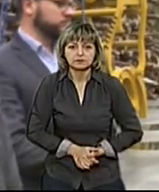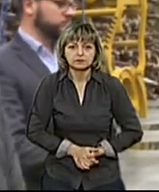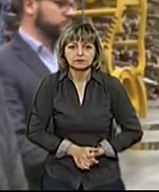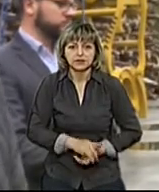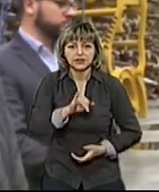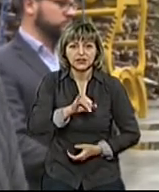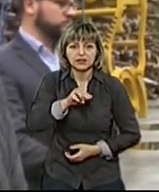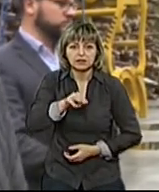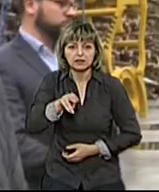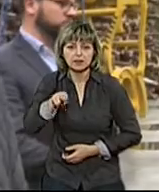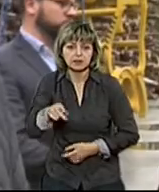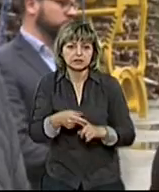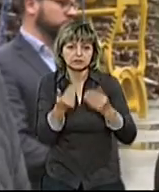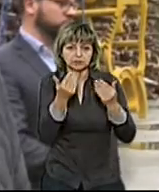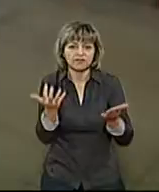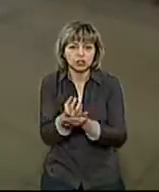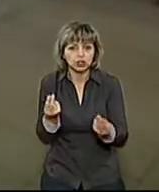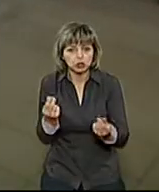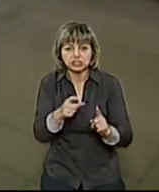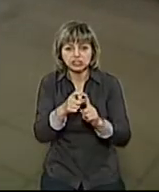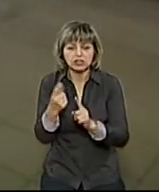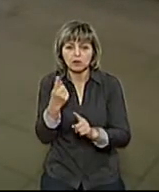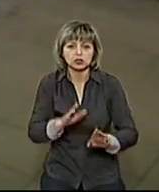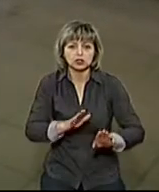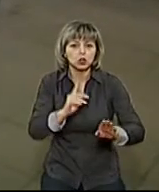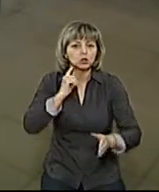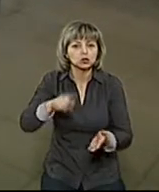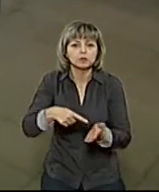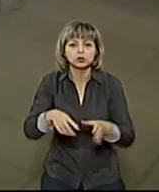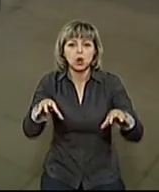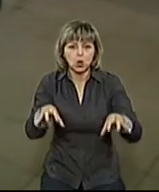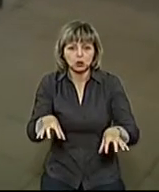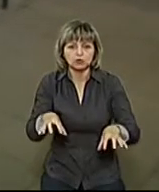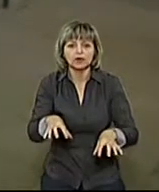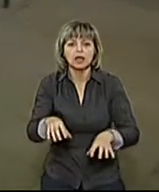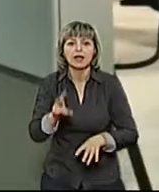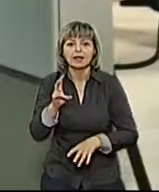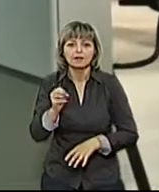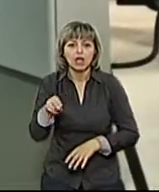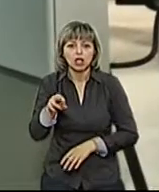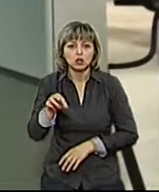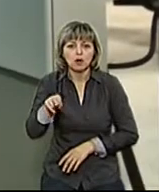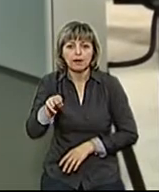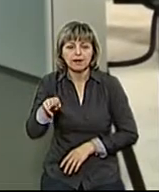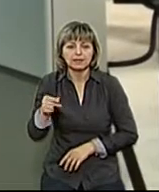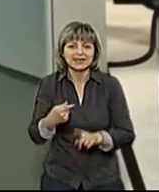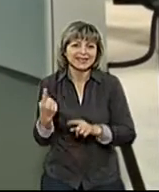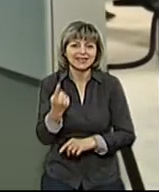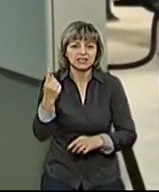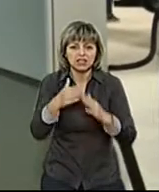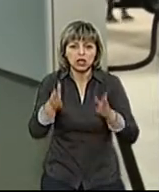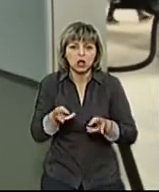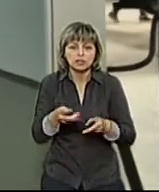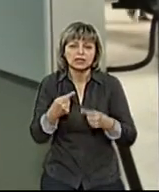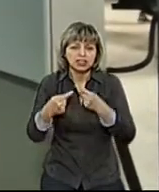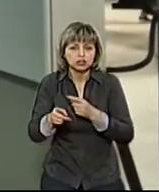ІТП, це теж тільки грантові кошти. Зі слів першого заступника Луцького міського голови Григорія Недопада, це єдина котельня на